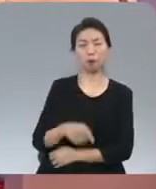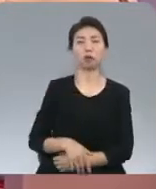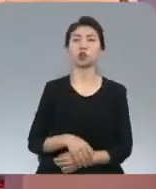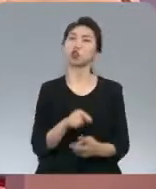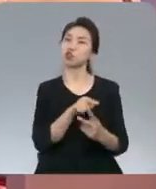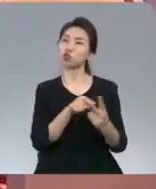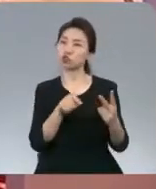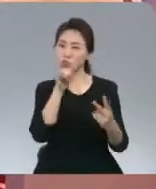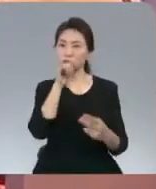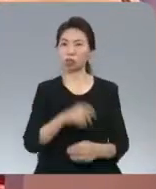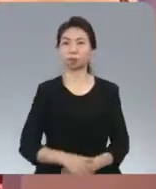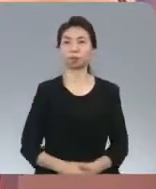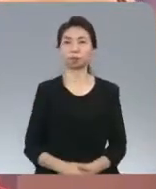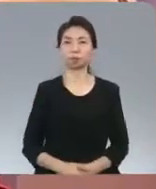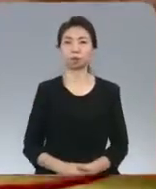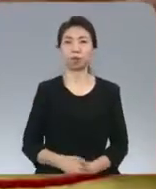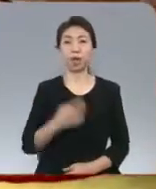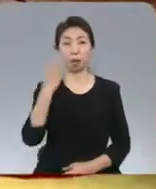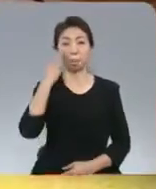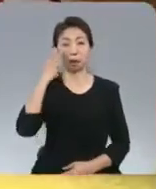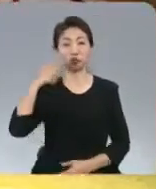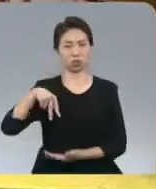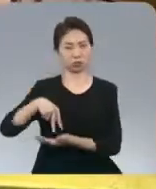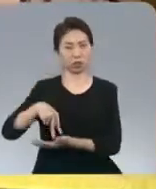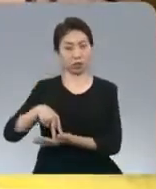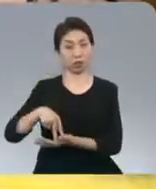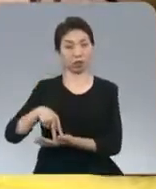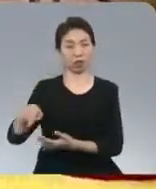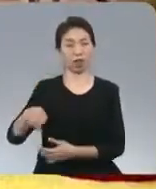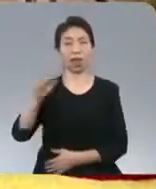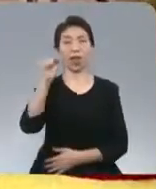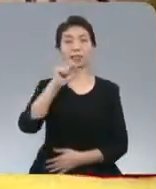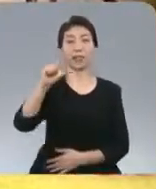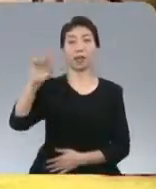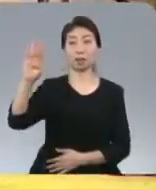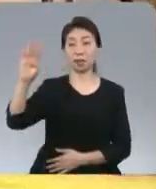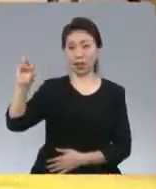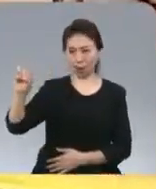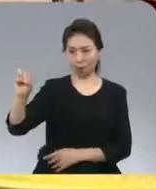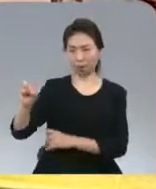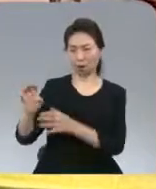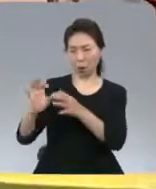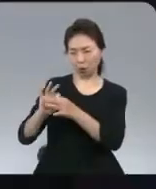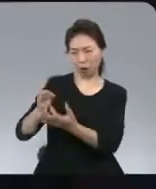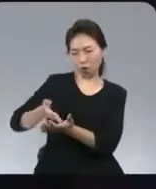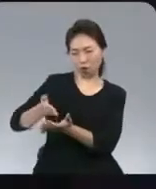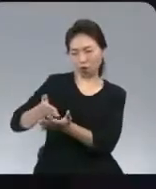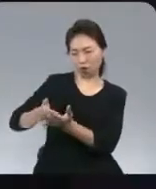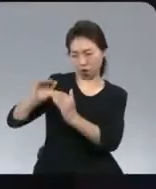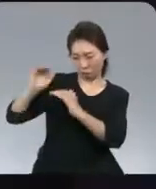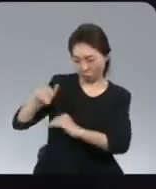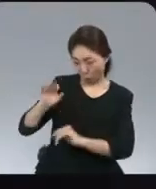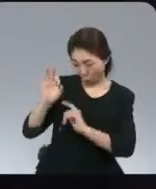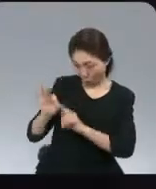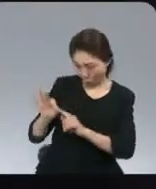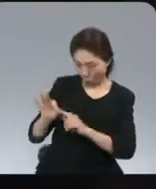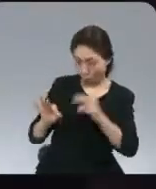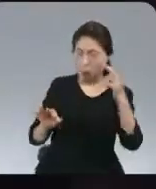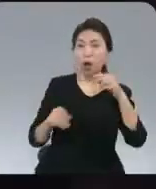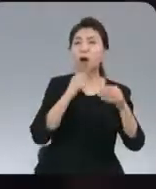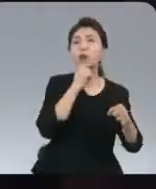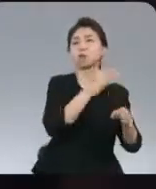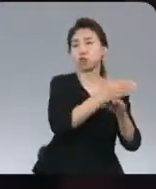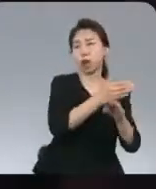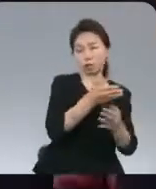phóng do vậy quân đội Hàn Quốc vẫn đang Phân tích kỹ lưỡng thêm chưa vội kết luận vụ phóng thất bại Bên cạnh đó cũng có ý kiến cho rằng